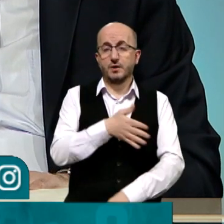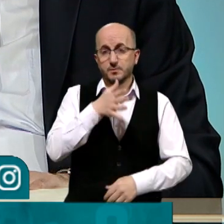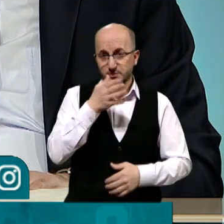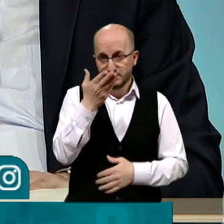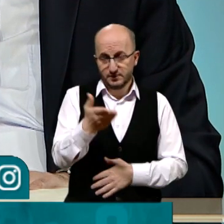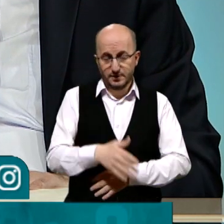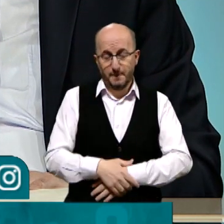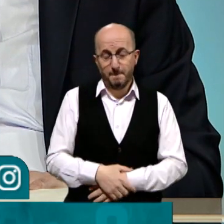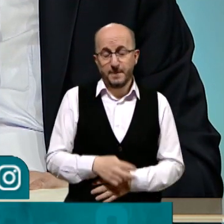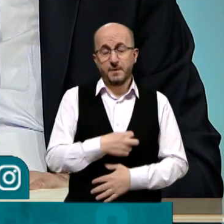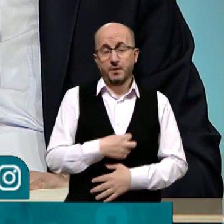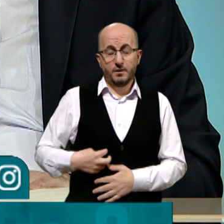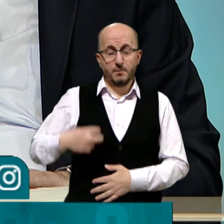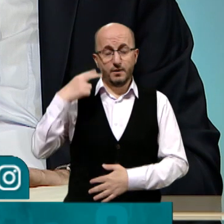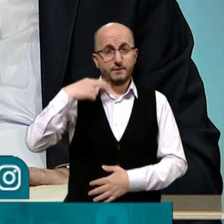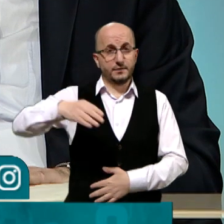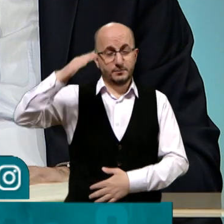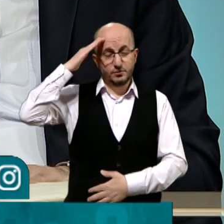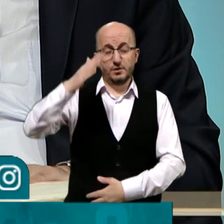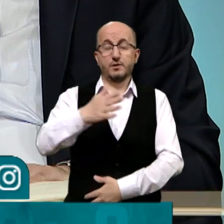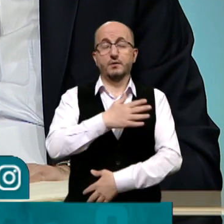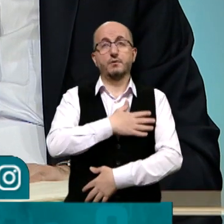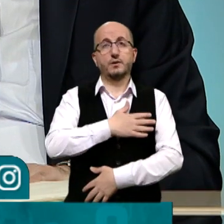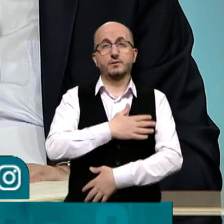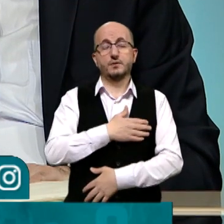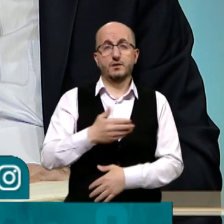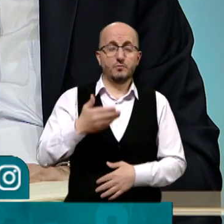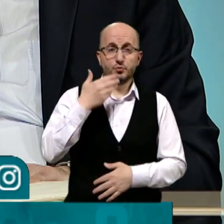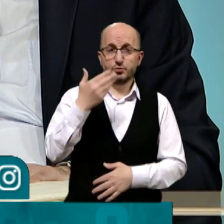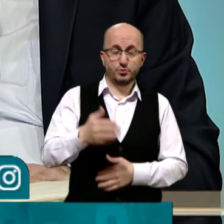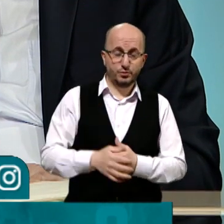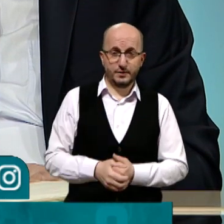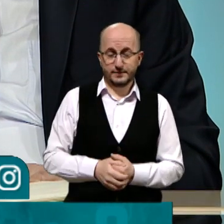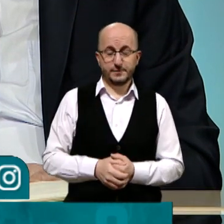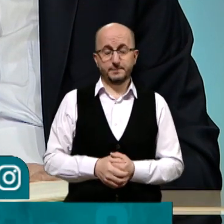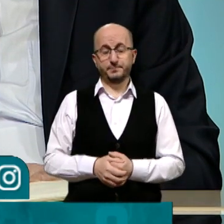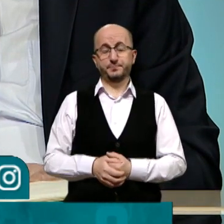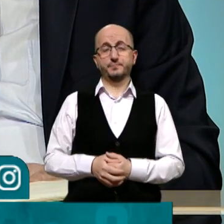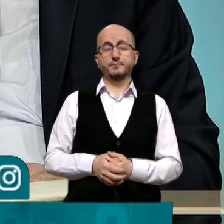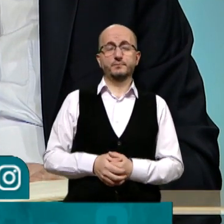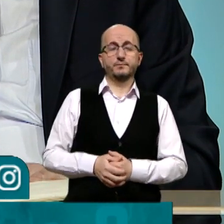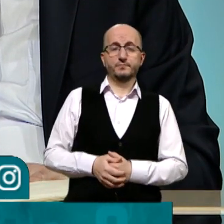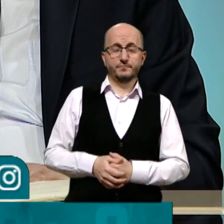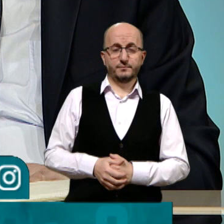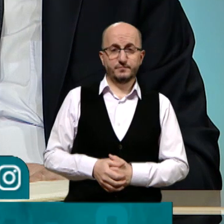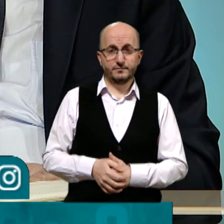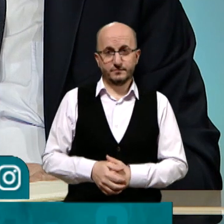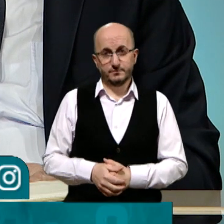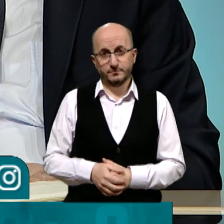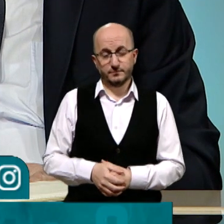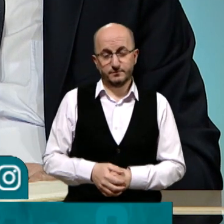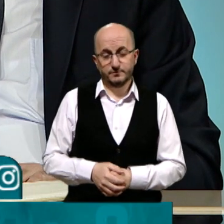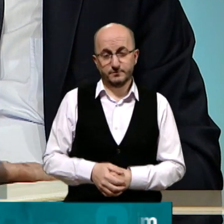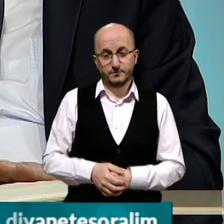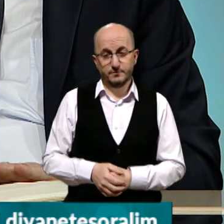bilsinler Peygamberimiz Sallallahu Aleyhi ve Sellem buyurdular ki Men kamera madane iyimen vakti